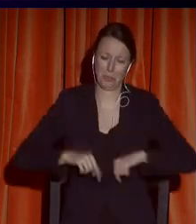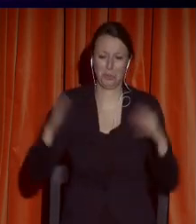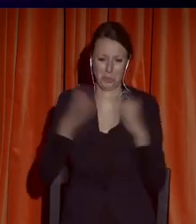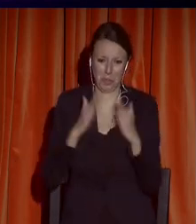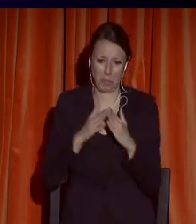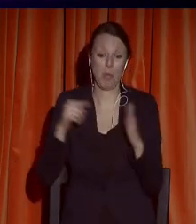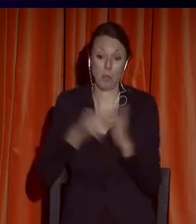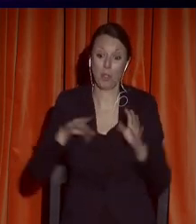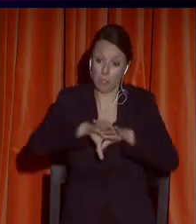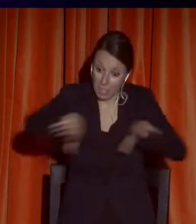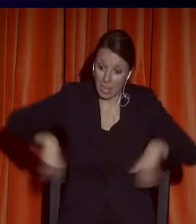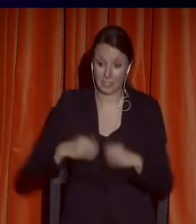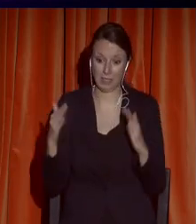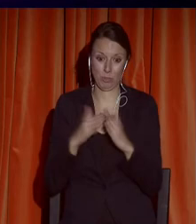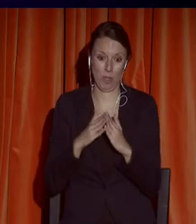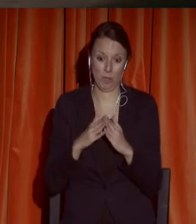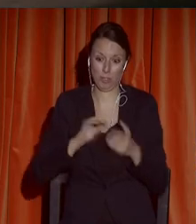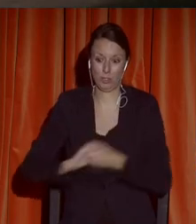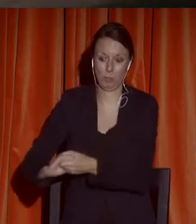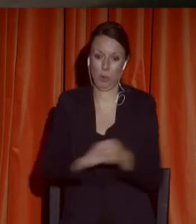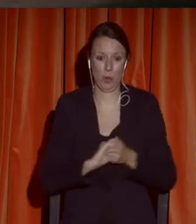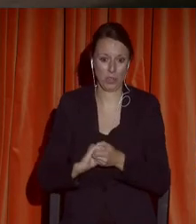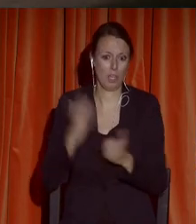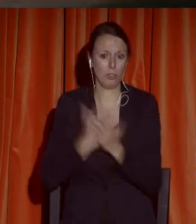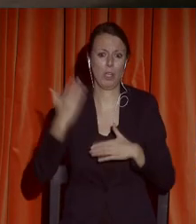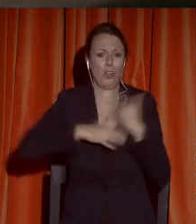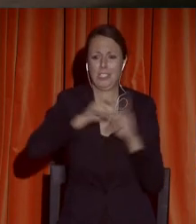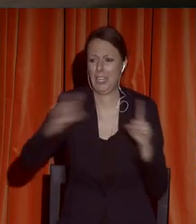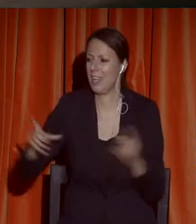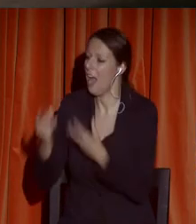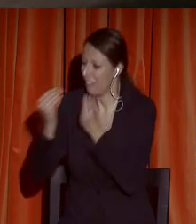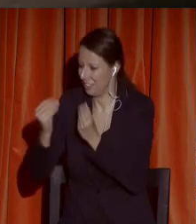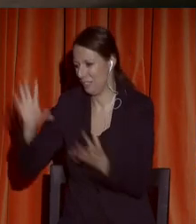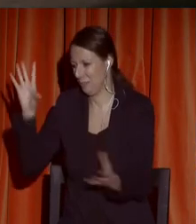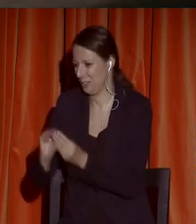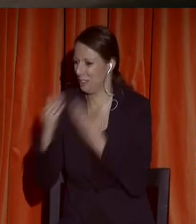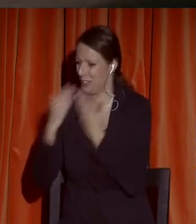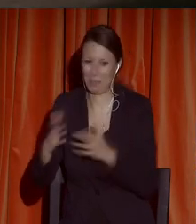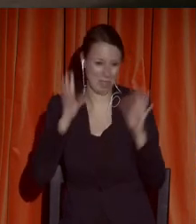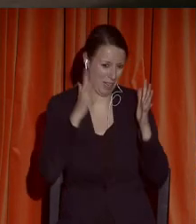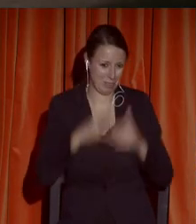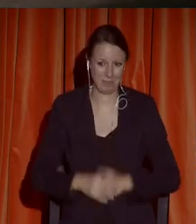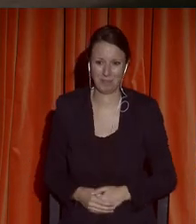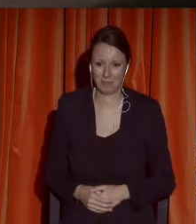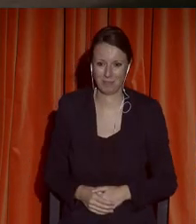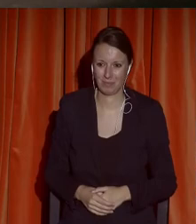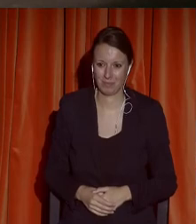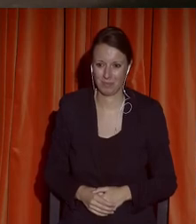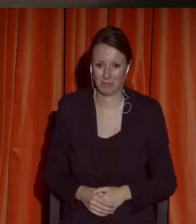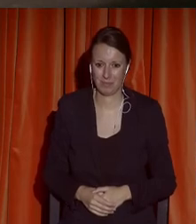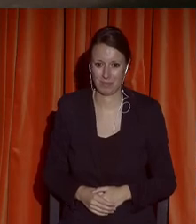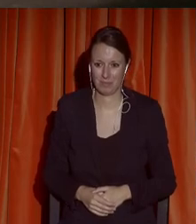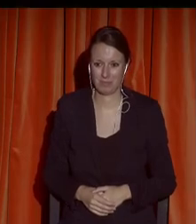jest nasz wspólny dom, wspólnota. Fantastyczne, fantastyczne. To moje zdanie, już skończyłam. Fantastyczne podsumowanie. Proszę